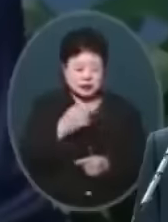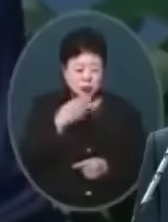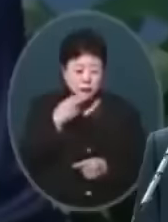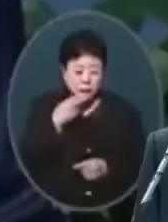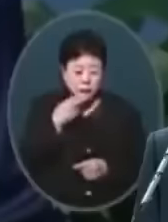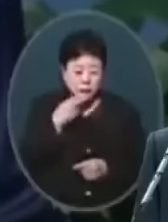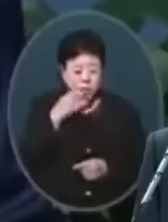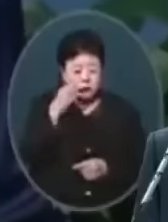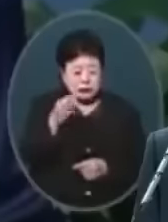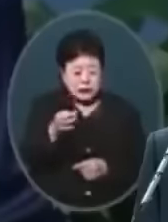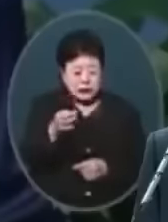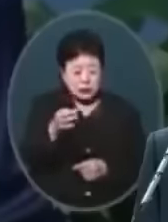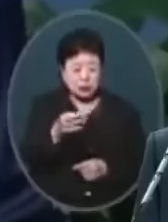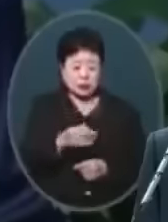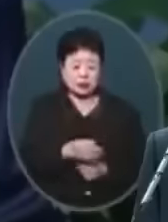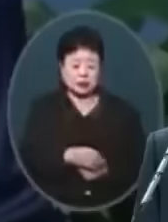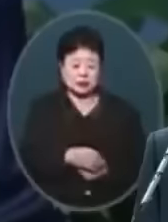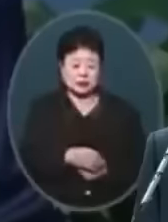재산도